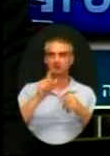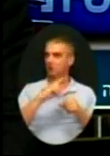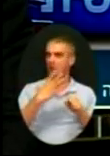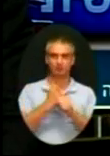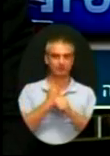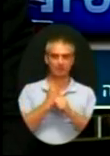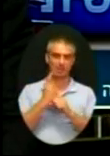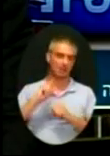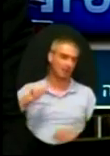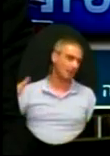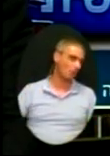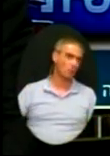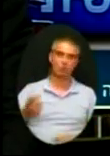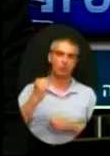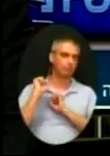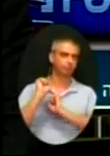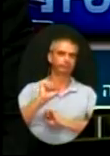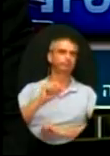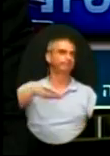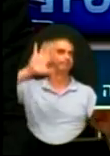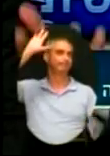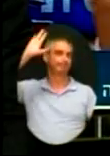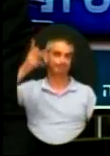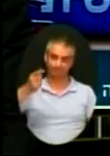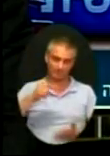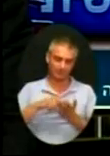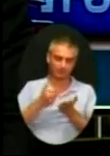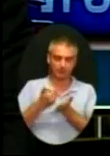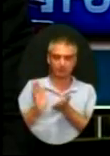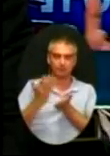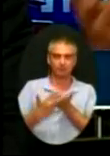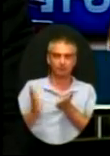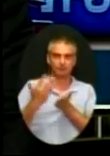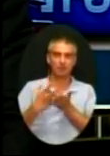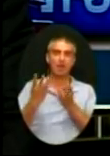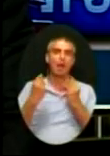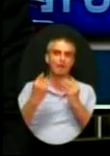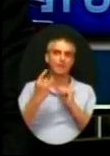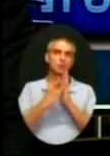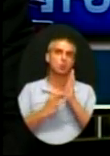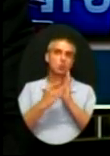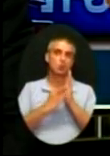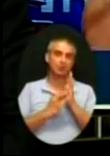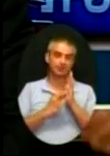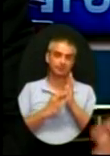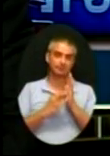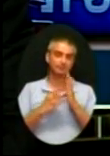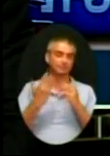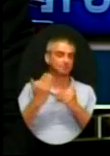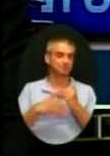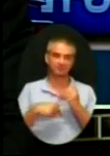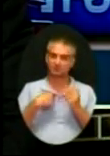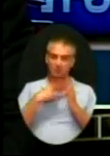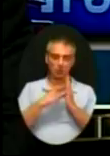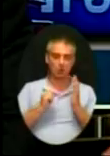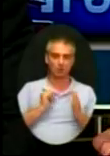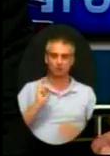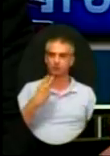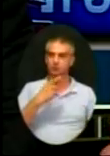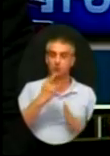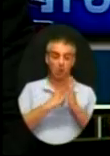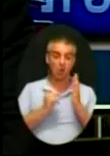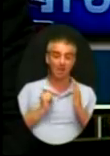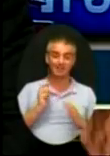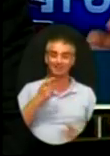לא מסוגלת להעמיד את כל האצבעות שלה בכנסת, ולכן הם גם הורידים מסדר היום המון המון חוקים. לגופו של עניין על חוק הגיוס, תראה,